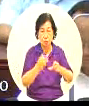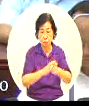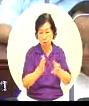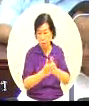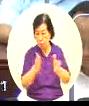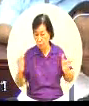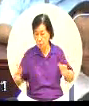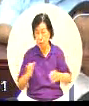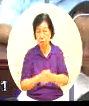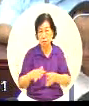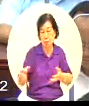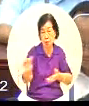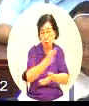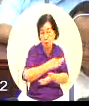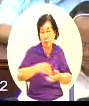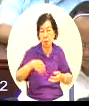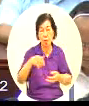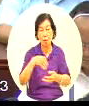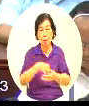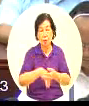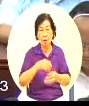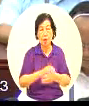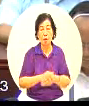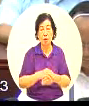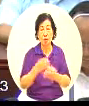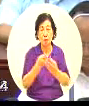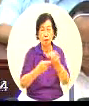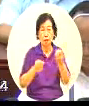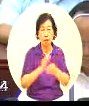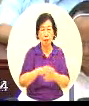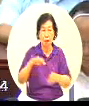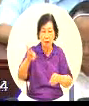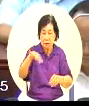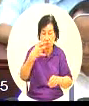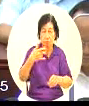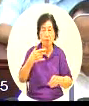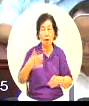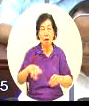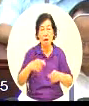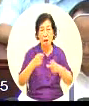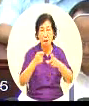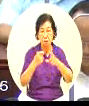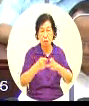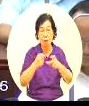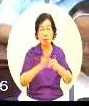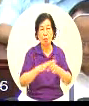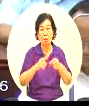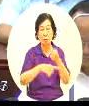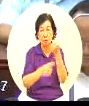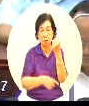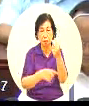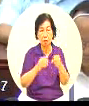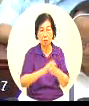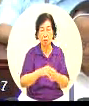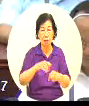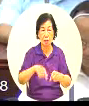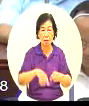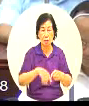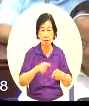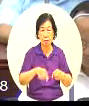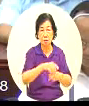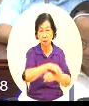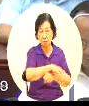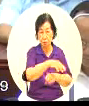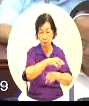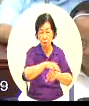有400几公顷啊，但是即马就是拢一直，因为大部分拢是农业区的所在嘛，所以